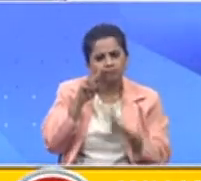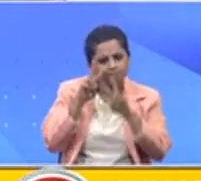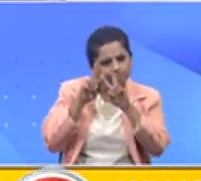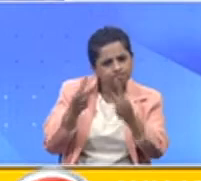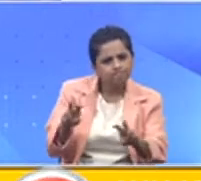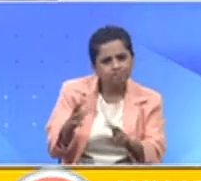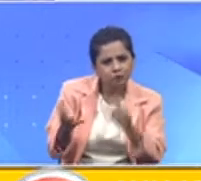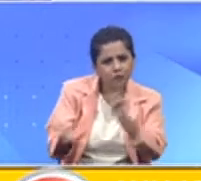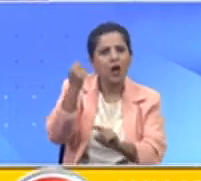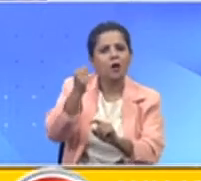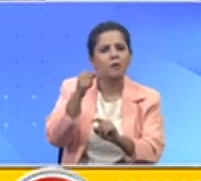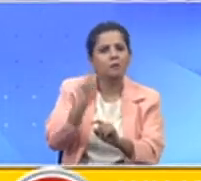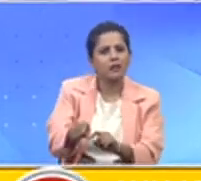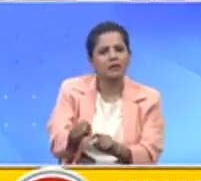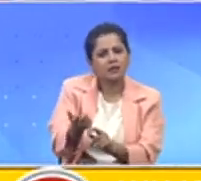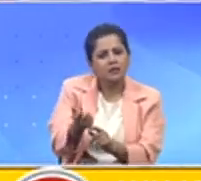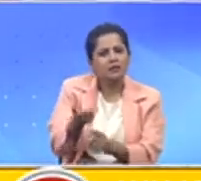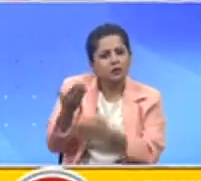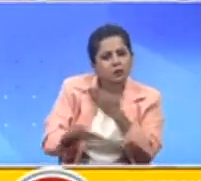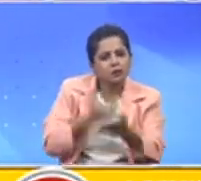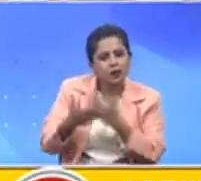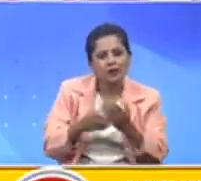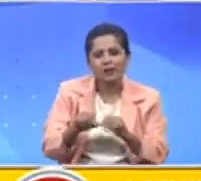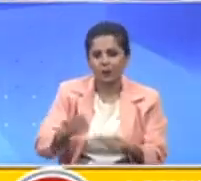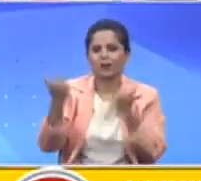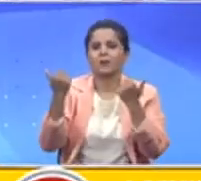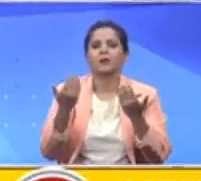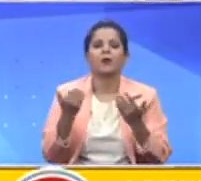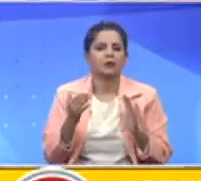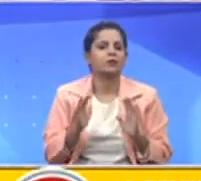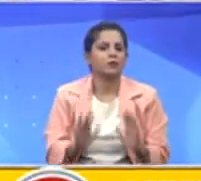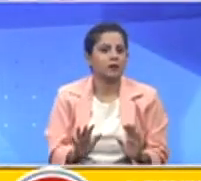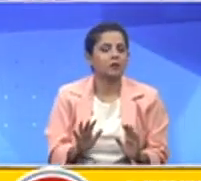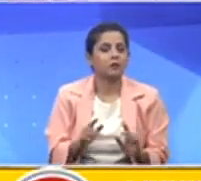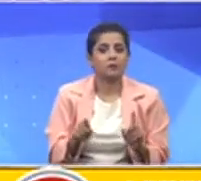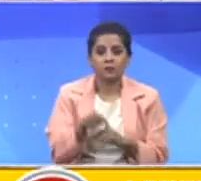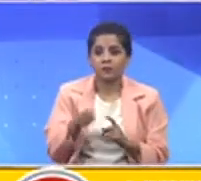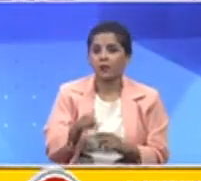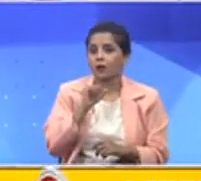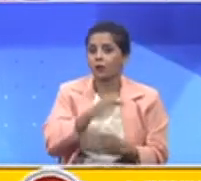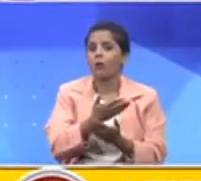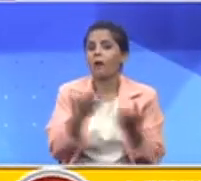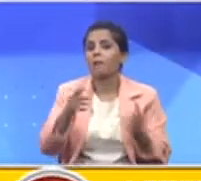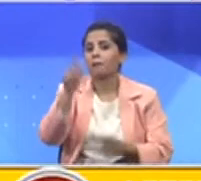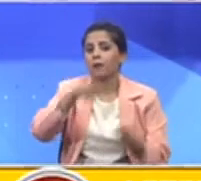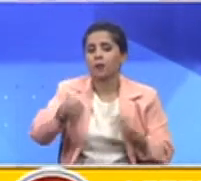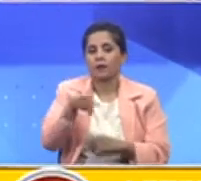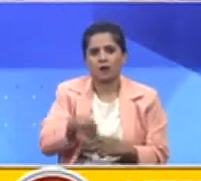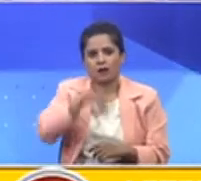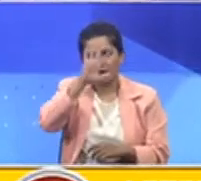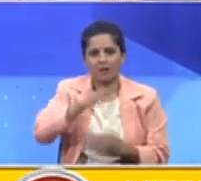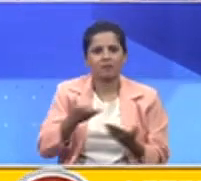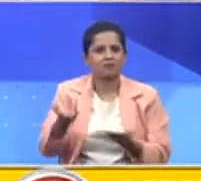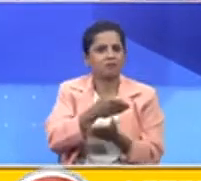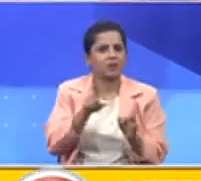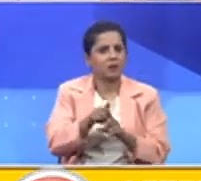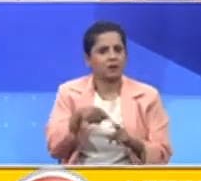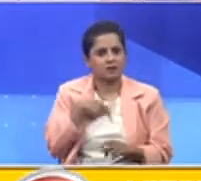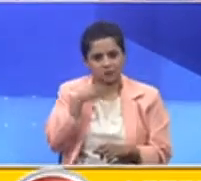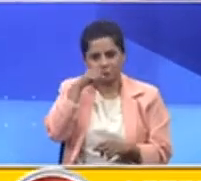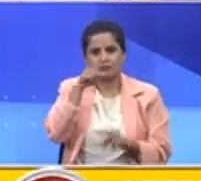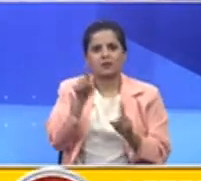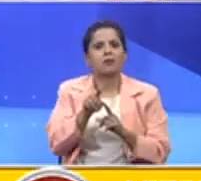और तराशने की इसके बाद यही युवाओं देश का नाम रोशन भी